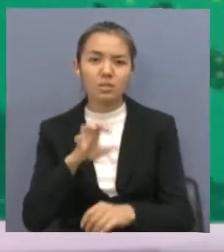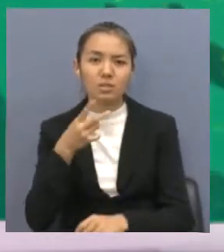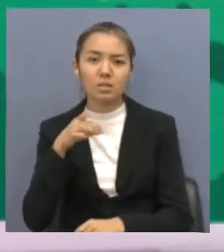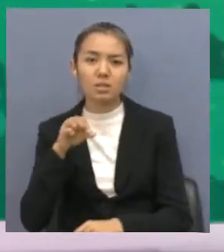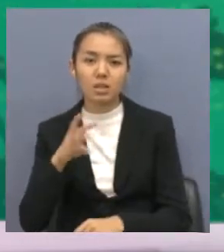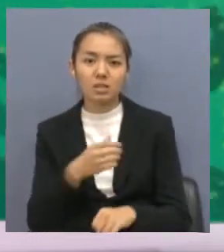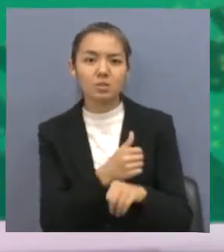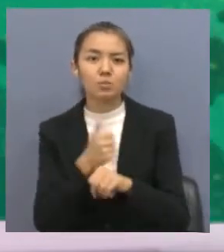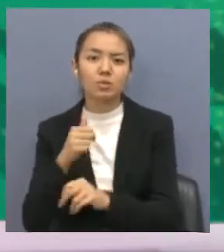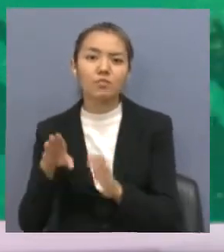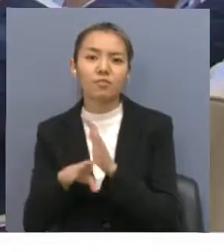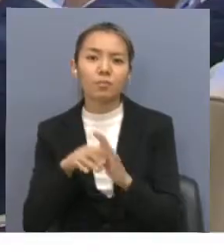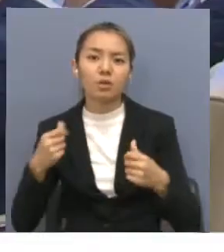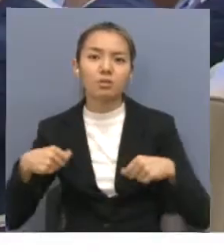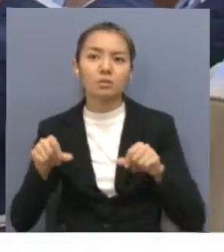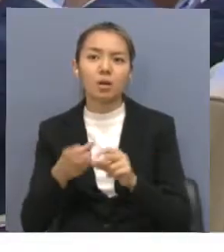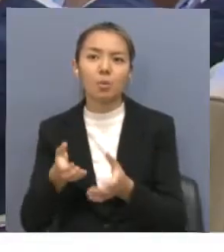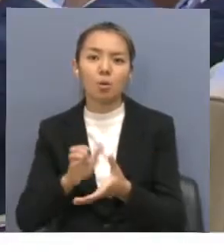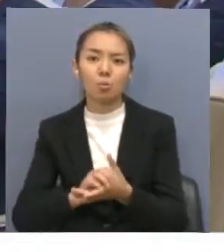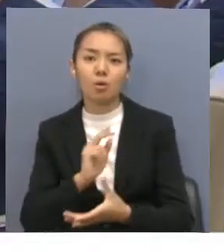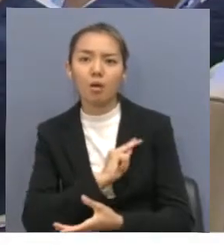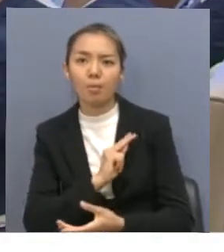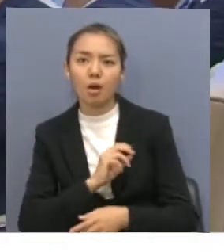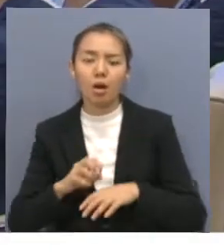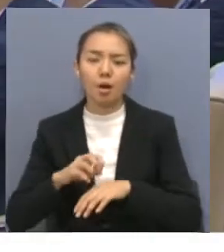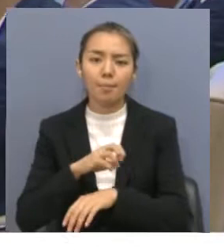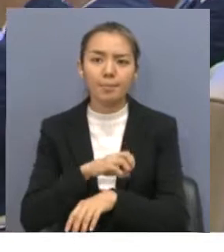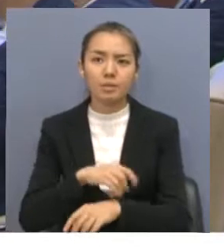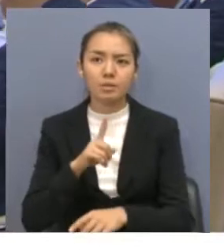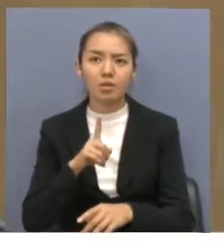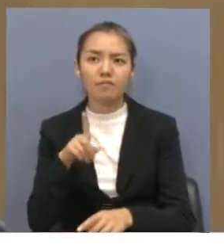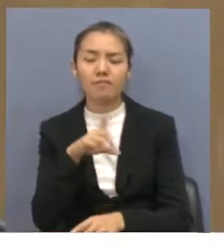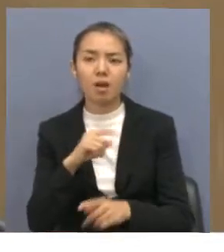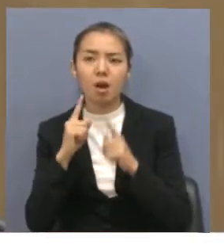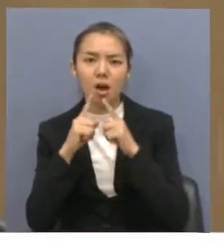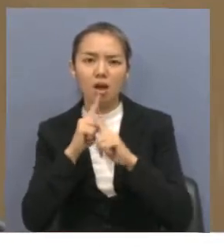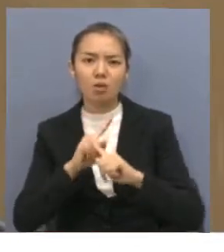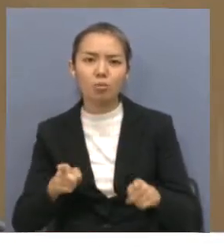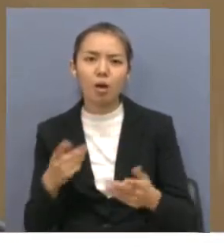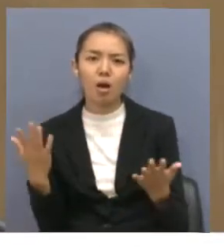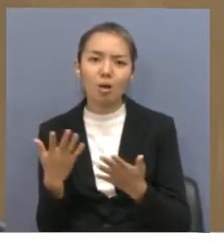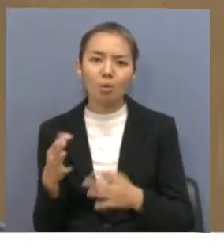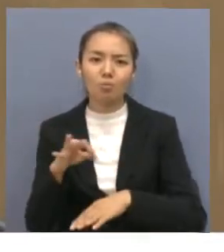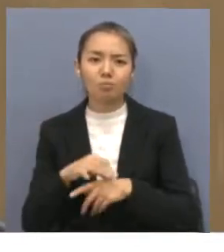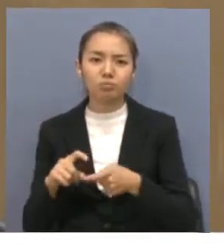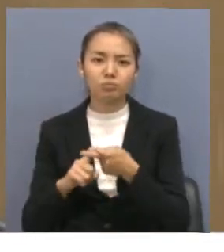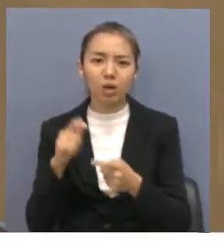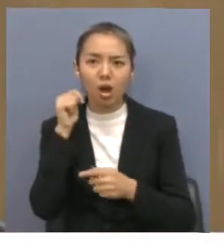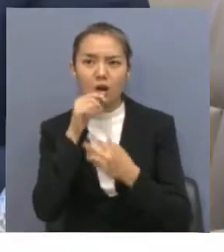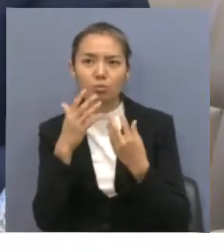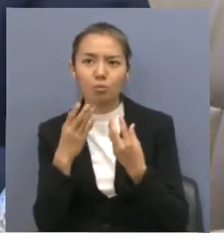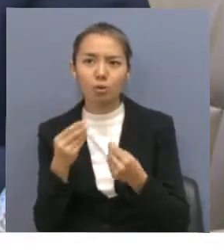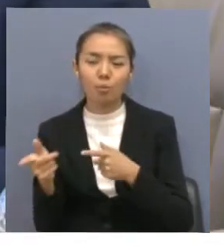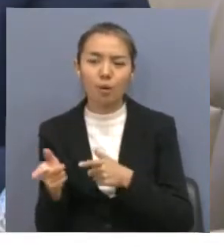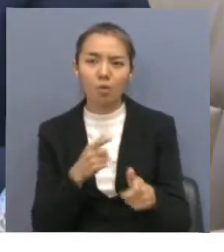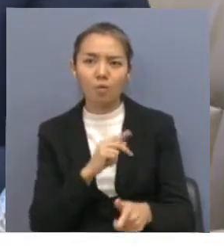депутаттарын сайлау алды ұйымдастыру жұмыстарымен танысты. Комиссиядағылар сайлау науқанының ерекшеліктері, пандемия жағдайында дауыс беру күніне